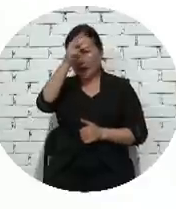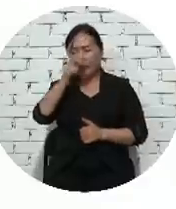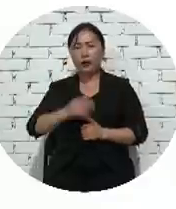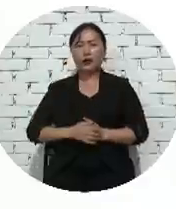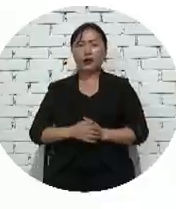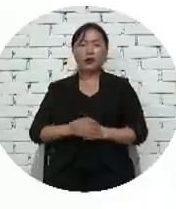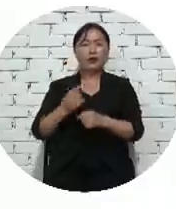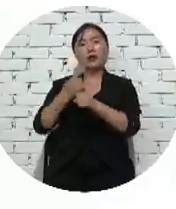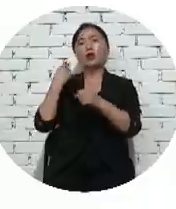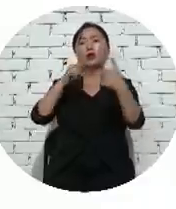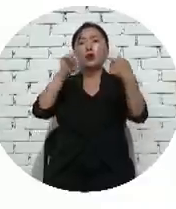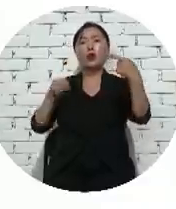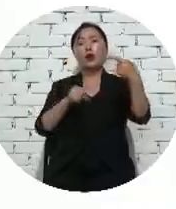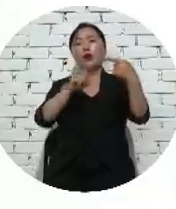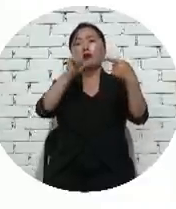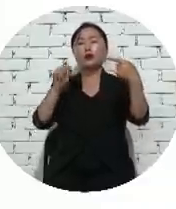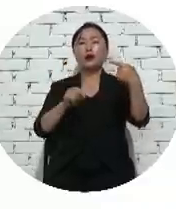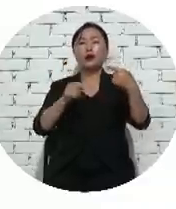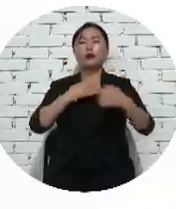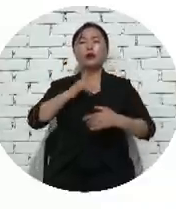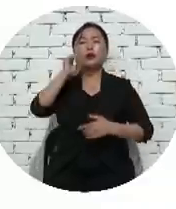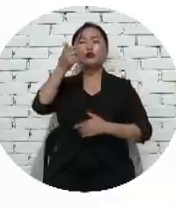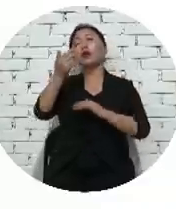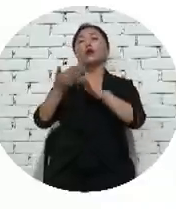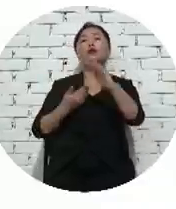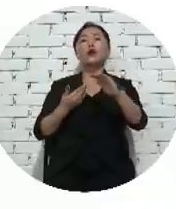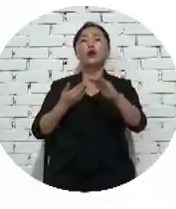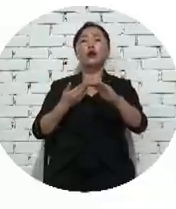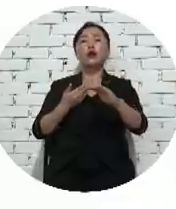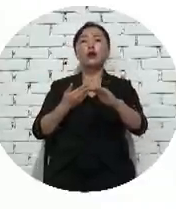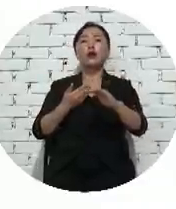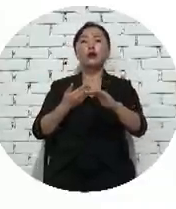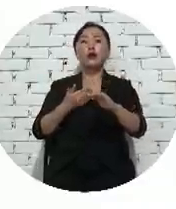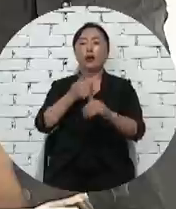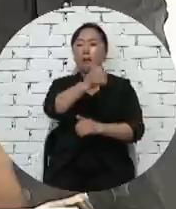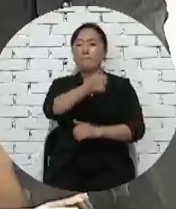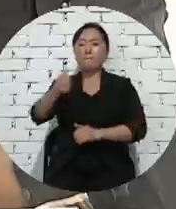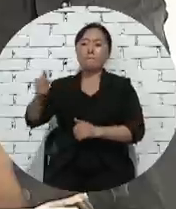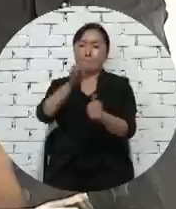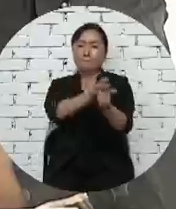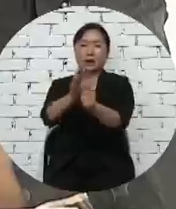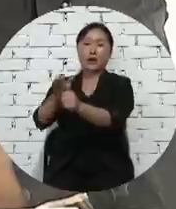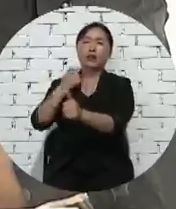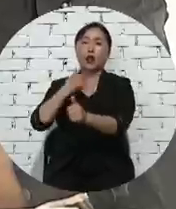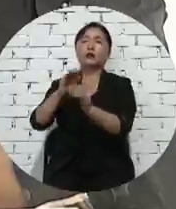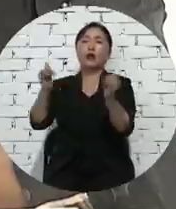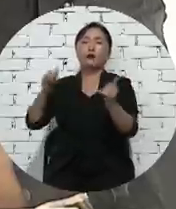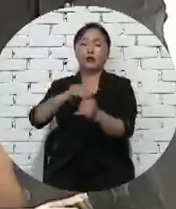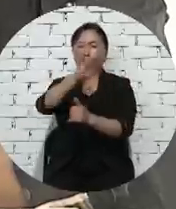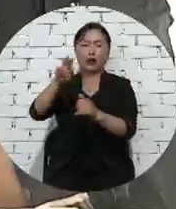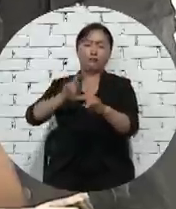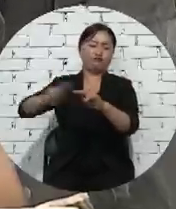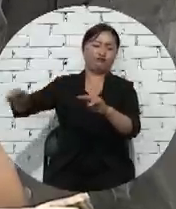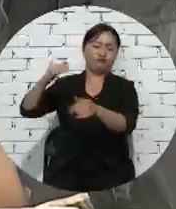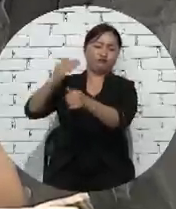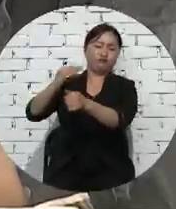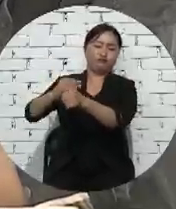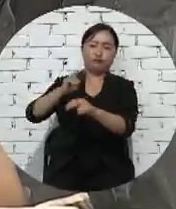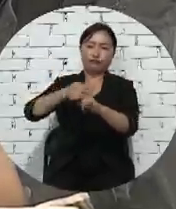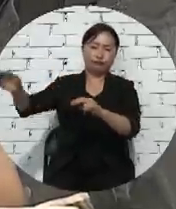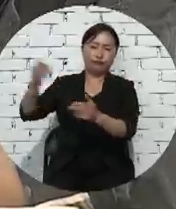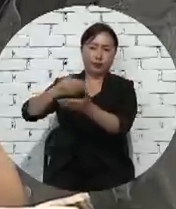대검에 그 제가 6개월 전에 그 배치했던 사람들을 전부 다 이제 쫓아냈고